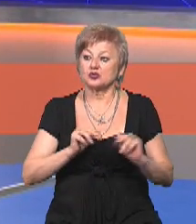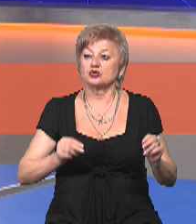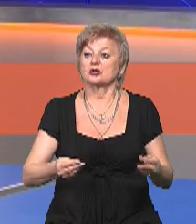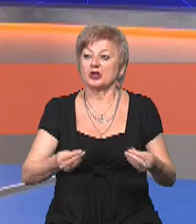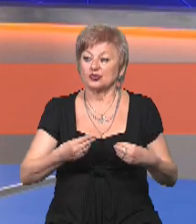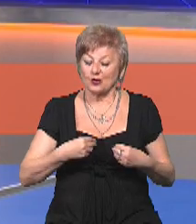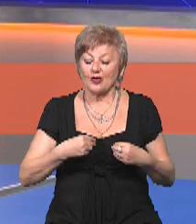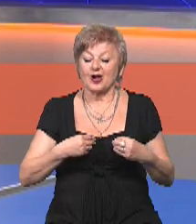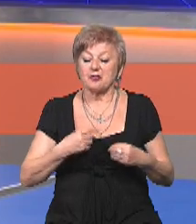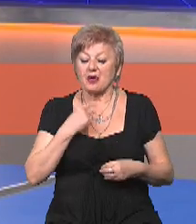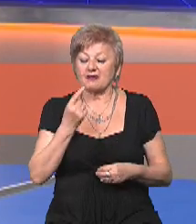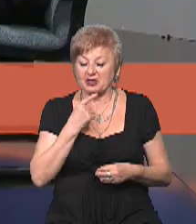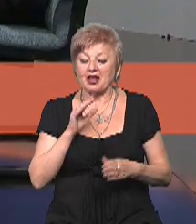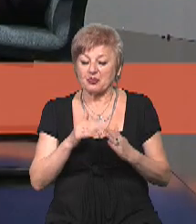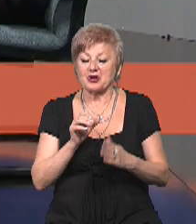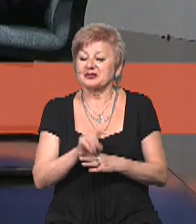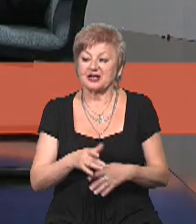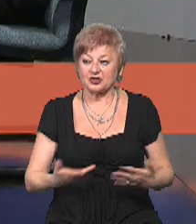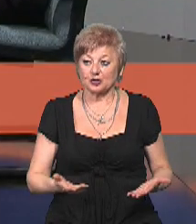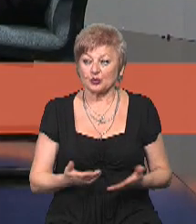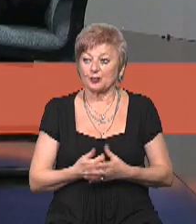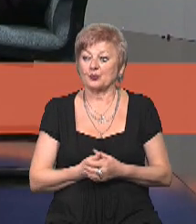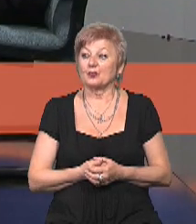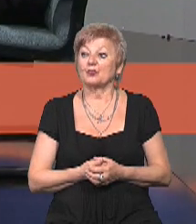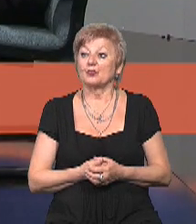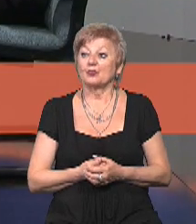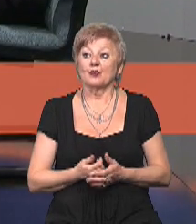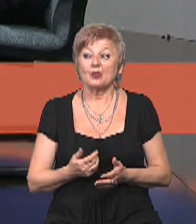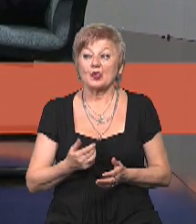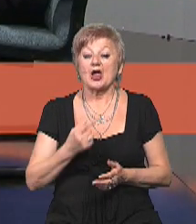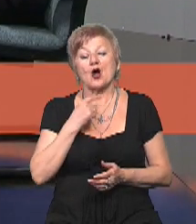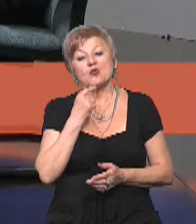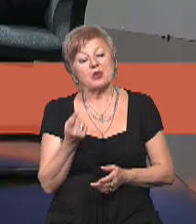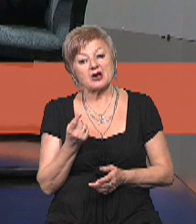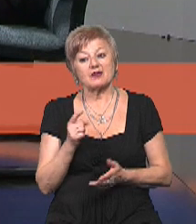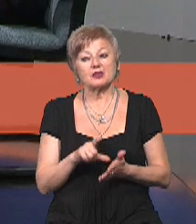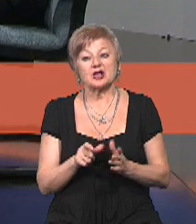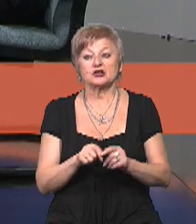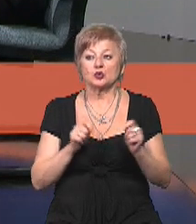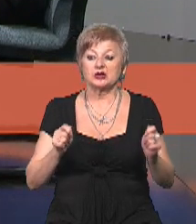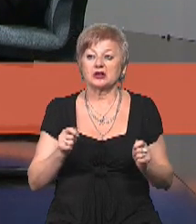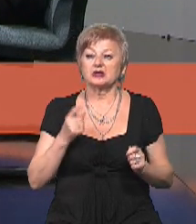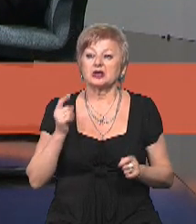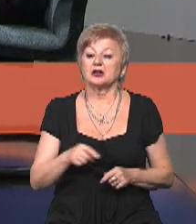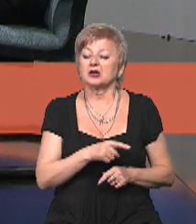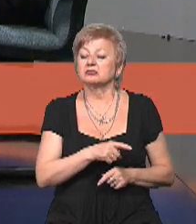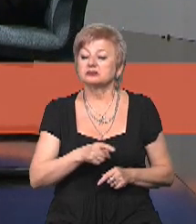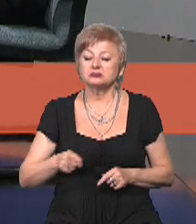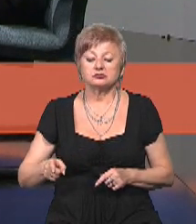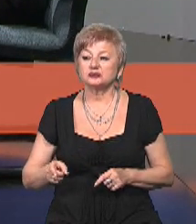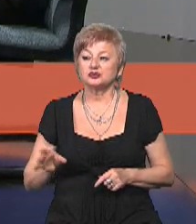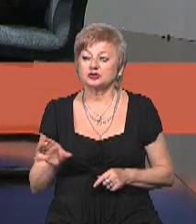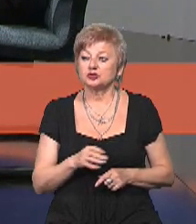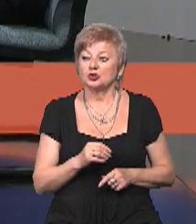першому класі домашні завдання. Одна стосовно системи оцінювання, вона відсутня тільки у першому класі і протягом всієї початкової школи?